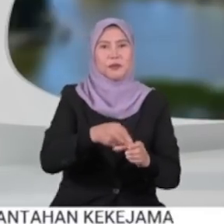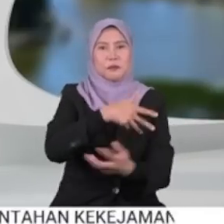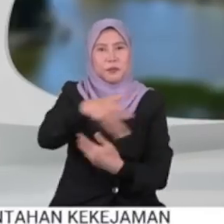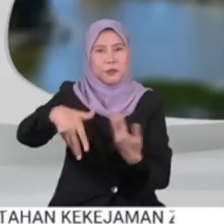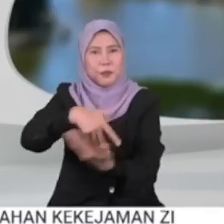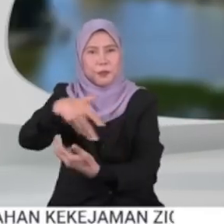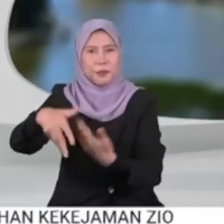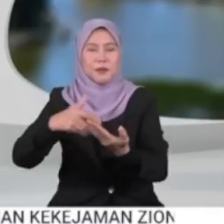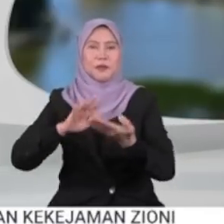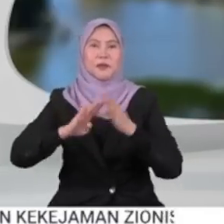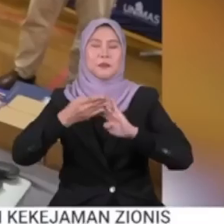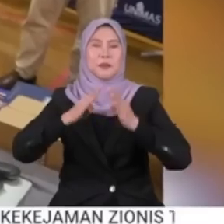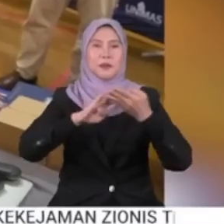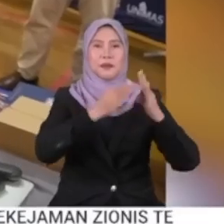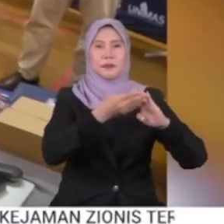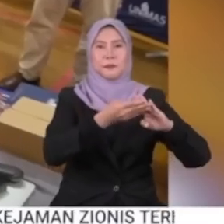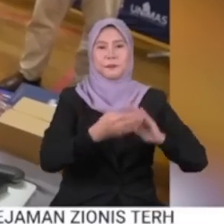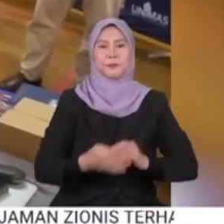komuniti.